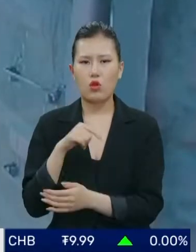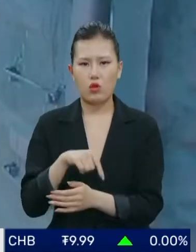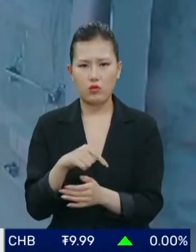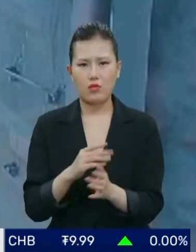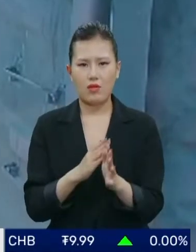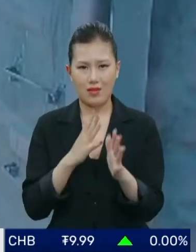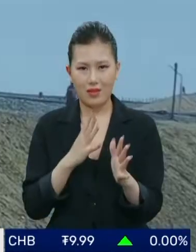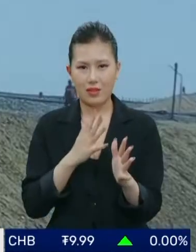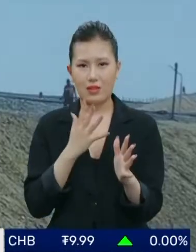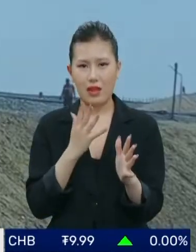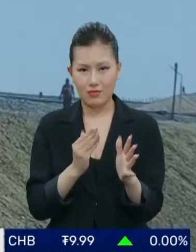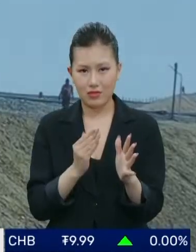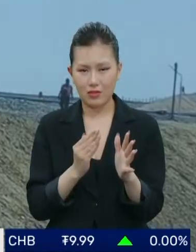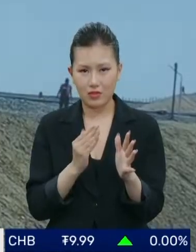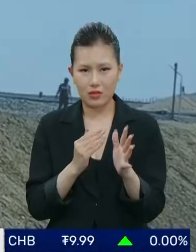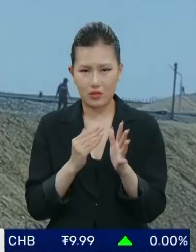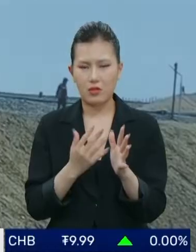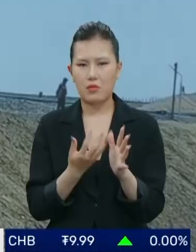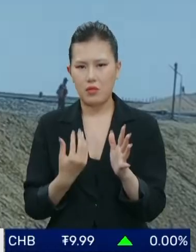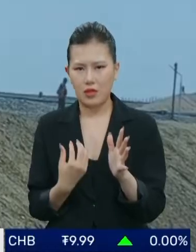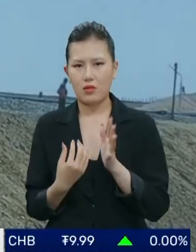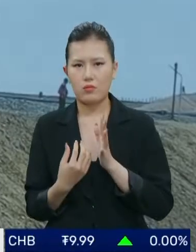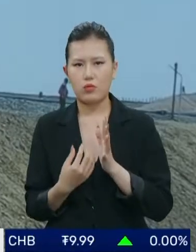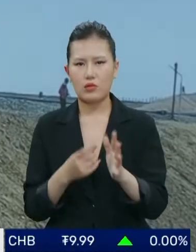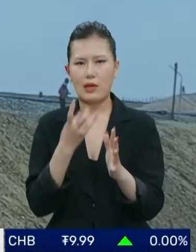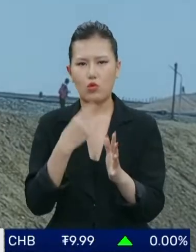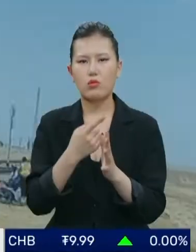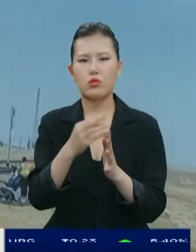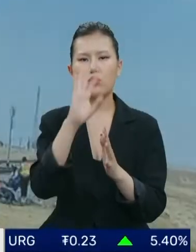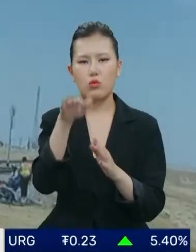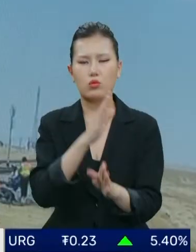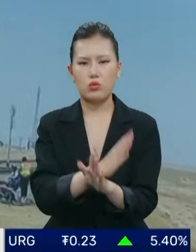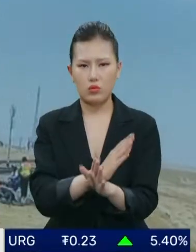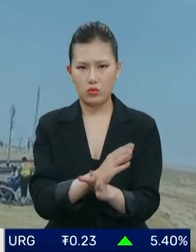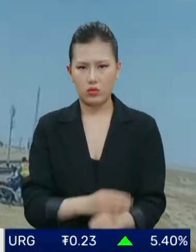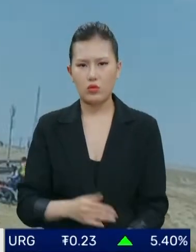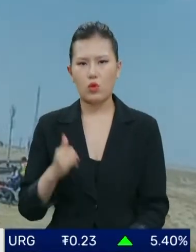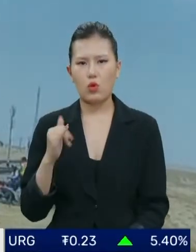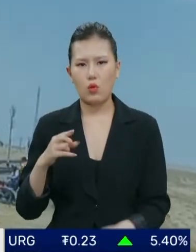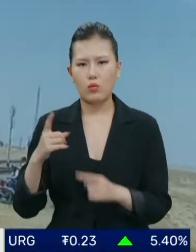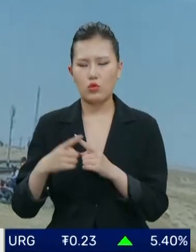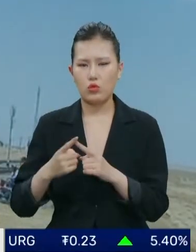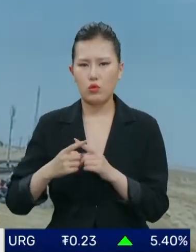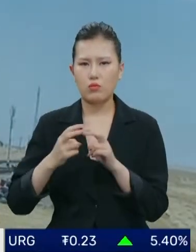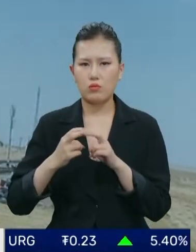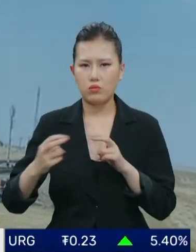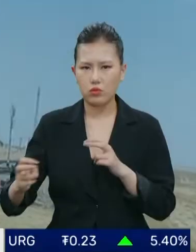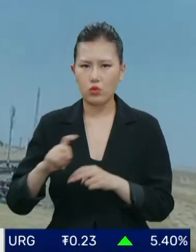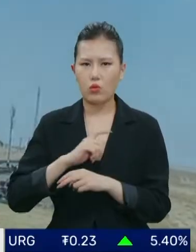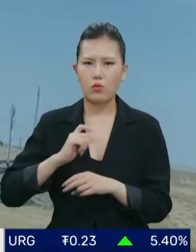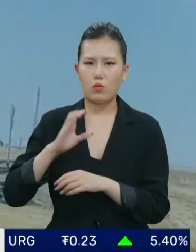бүгд замын өд орсон байна. Осолцсон вагоонуудыг сэргийн босгож засварлахаар Улаанбаатар төмөр зам хувь нийлүүлсэн нийгэмлэгийн 300 гаруй төмөр замчид